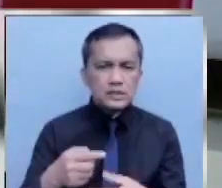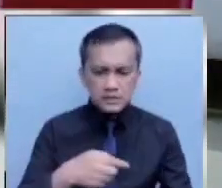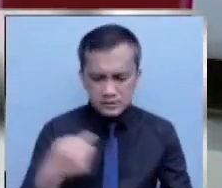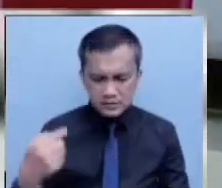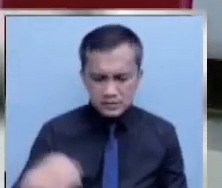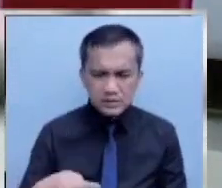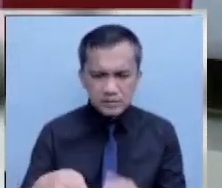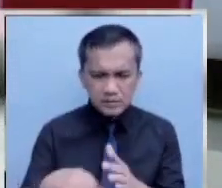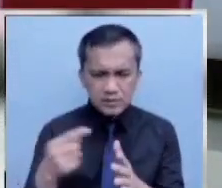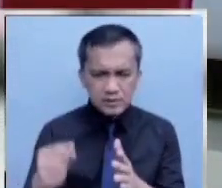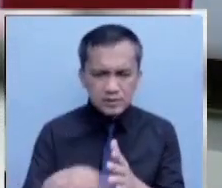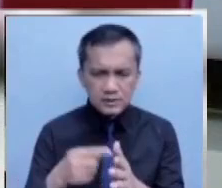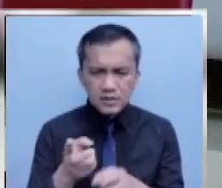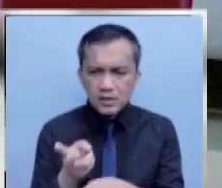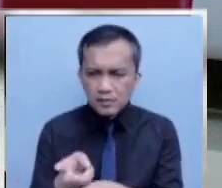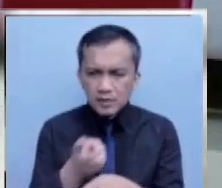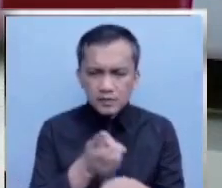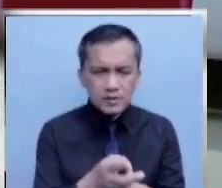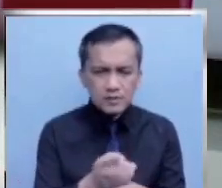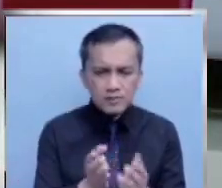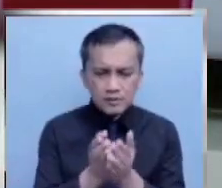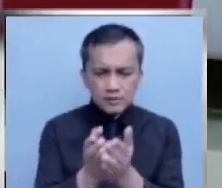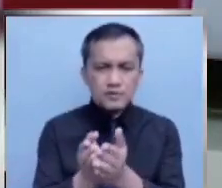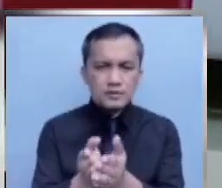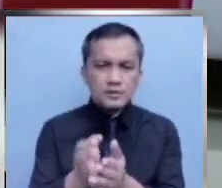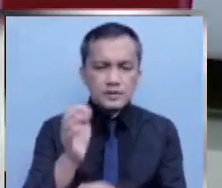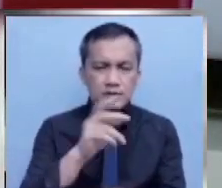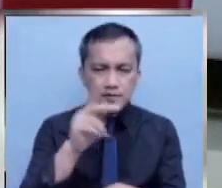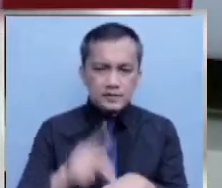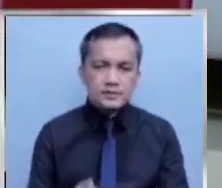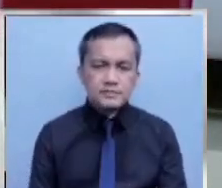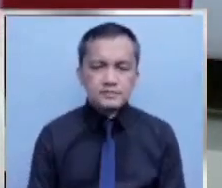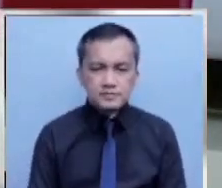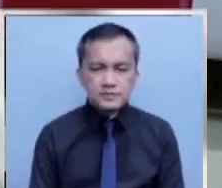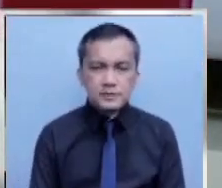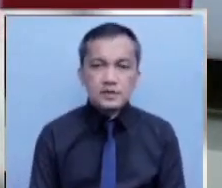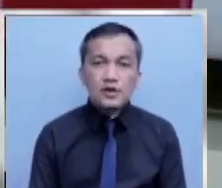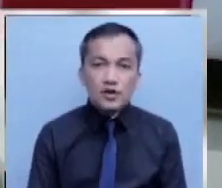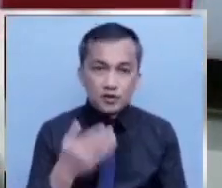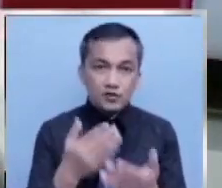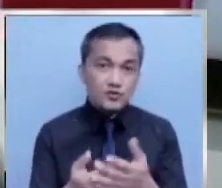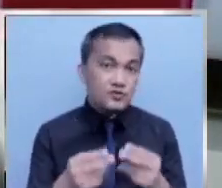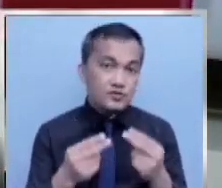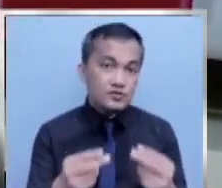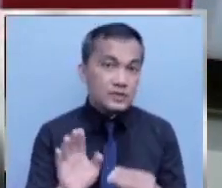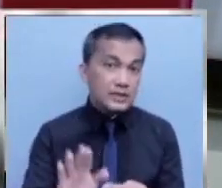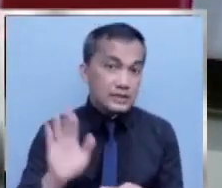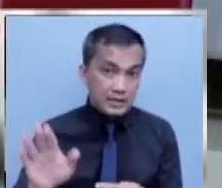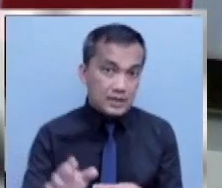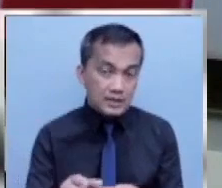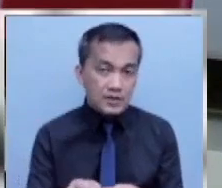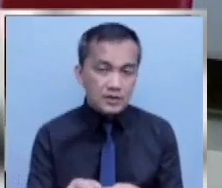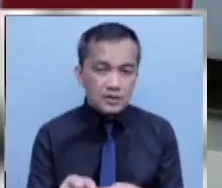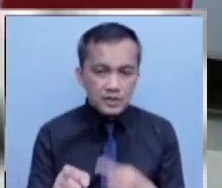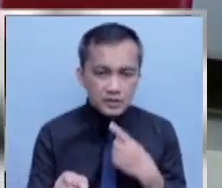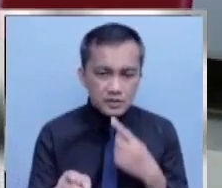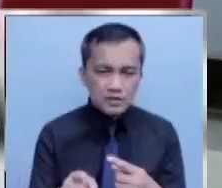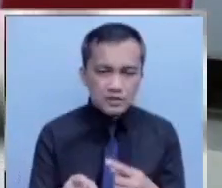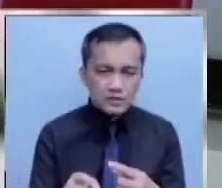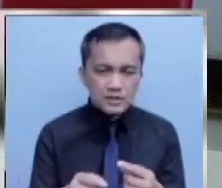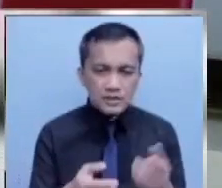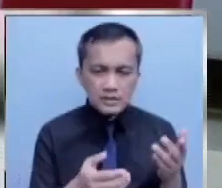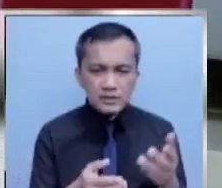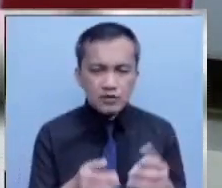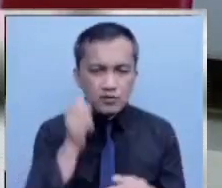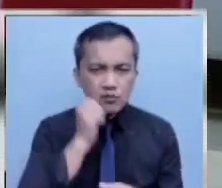na pagpapatrolya ng mga barko ng Pilipinas. Kaya magandang balita raw para sa kanila ang utos na dalasan na